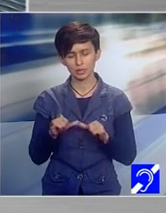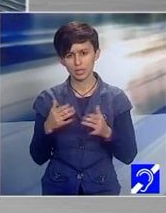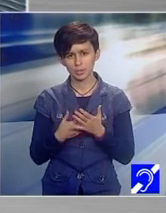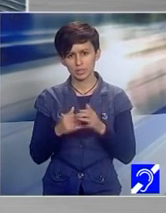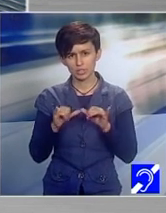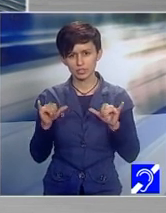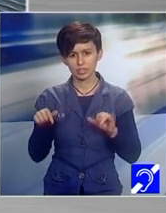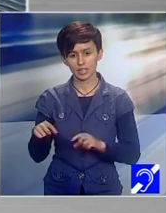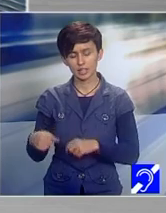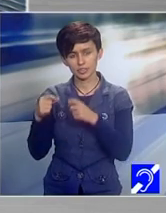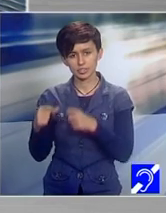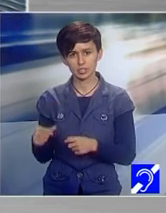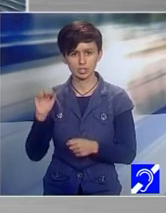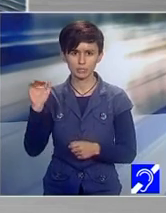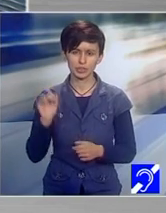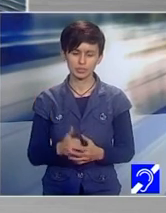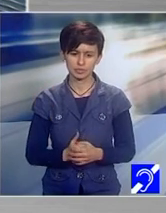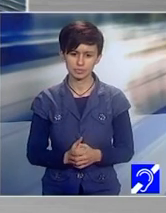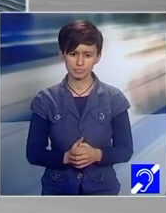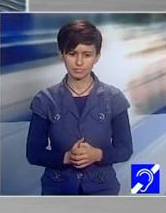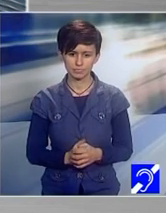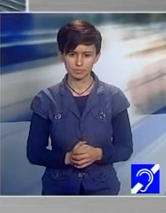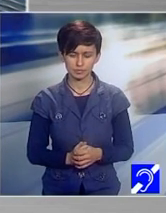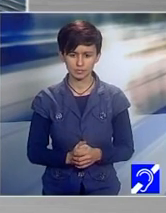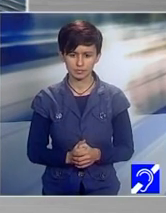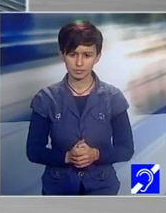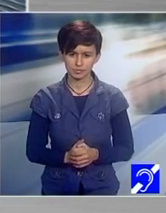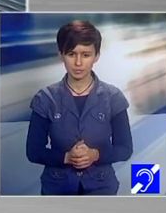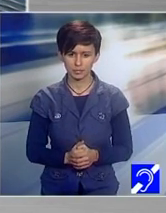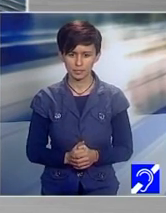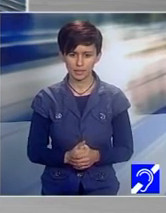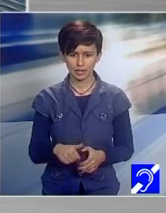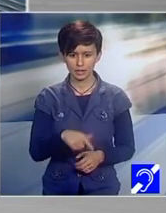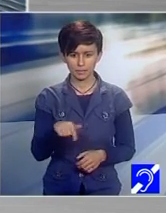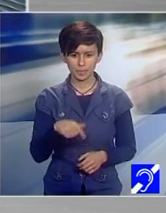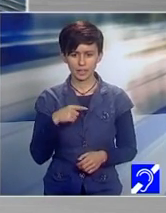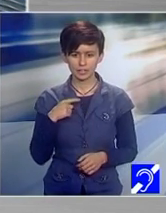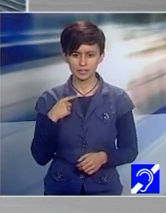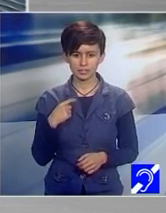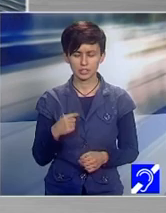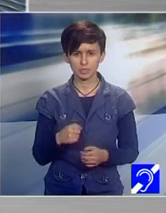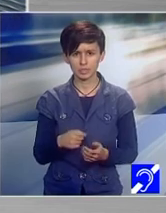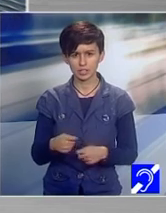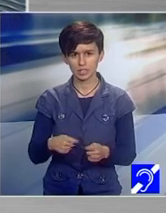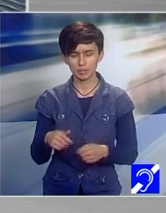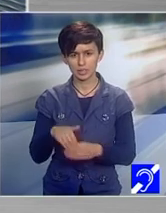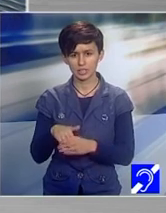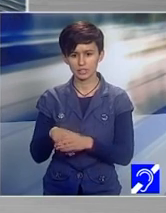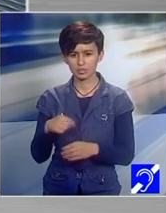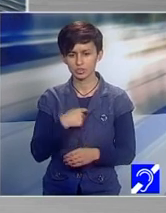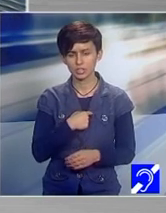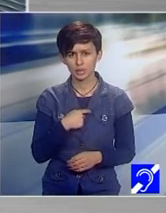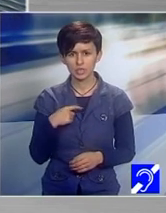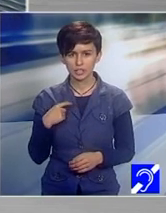acestui domeniu? A subfinanțării domeniului. Cât de mult suntem în campanie electorală și poate e bine să audă. Vreau să